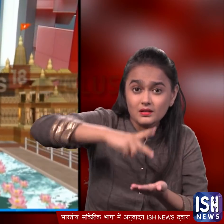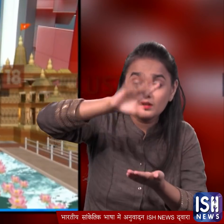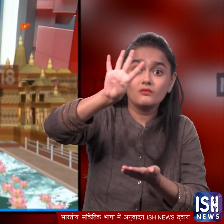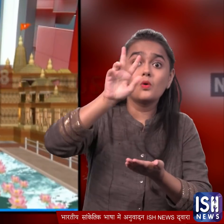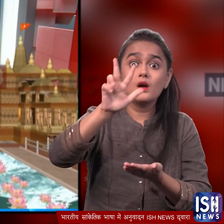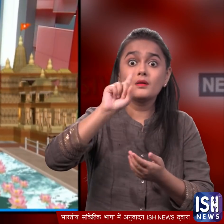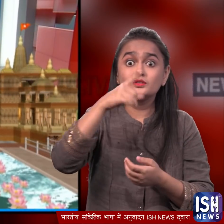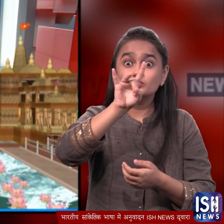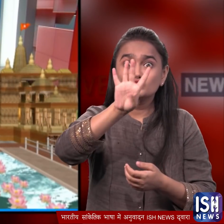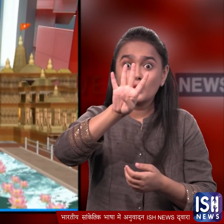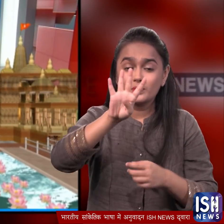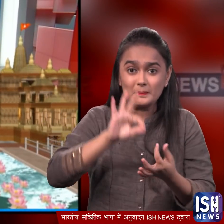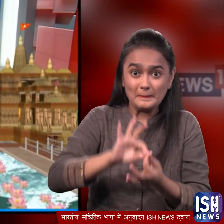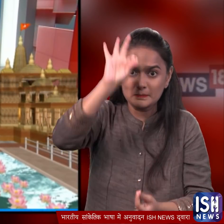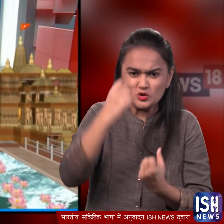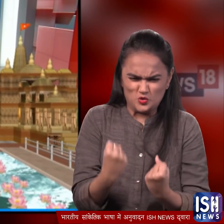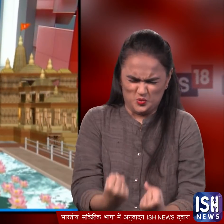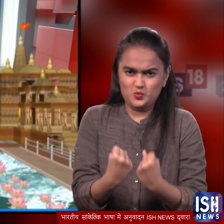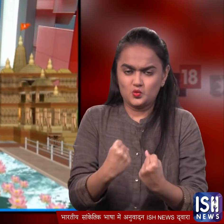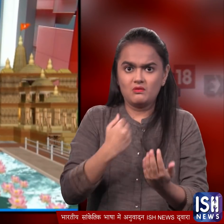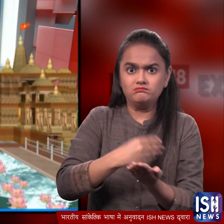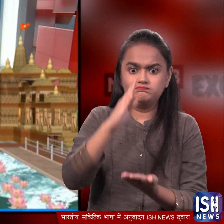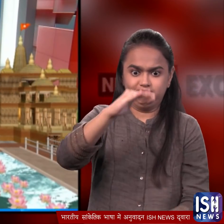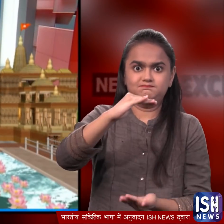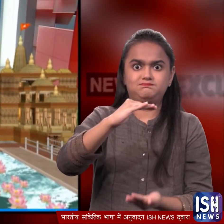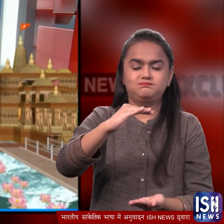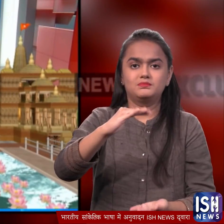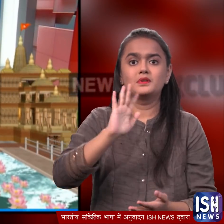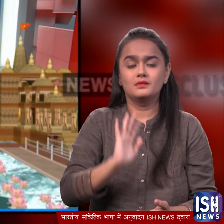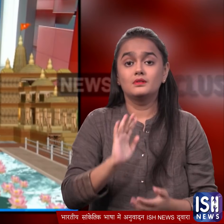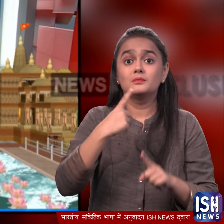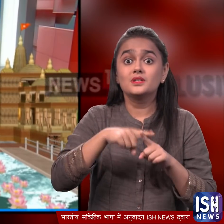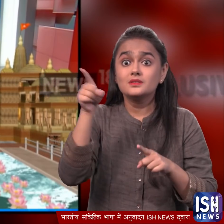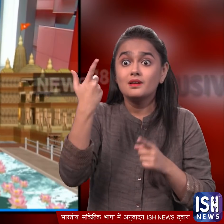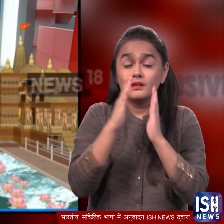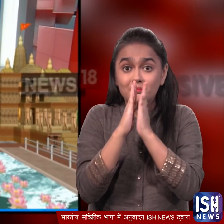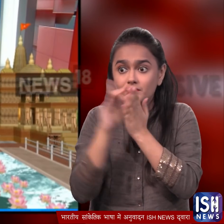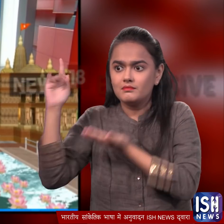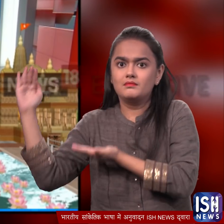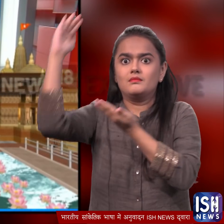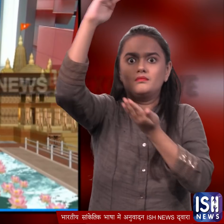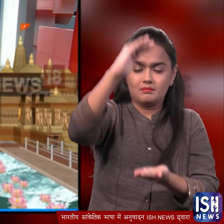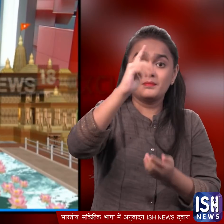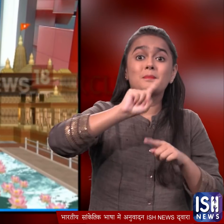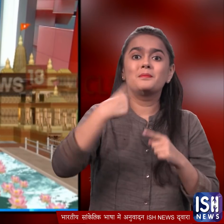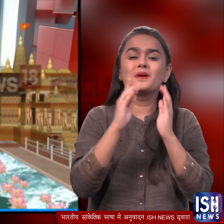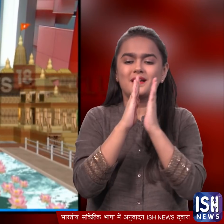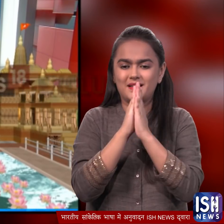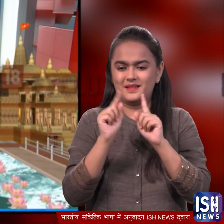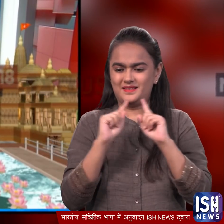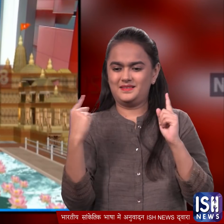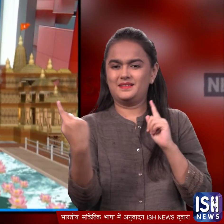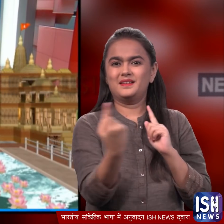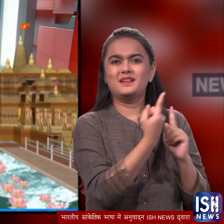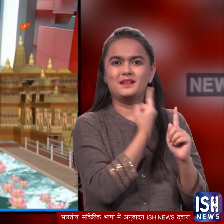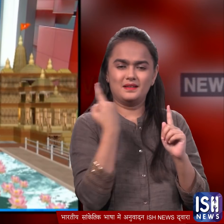के नीचे 14 मीटर मोटी चट्टान डाली हुई है। गर्भगृह वो जगह जहां रामलला विराजेंगे। इसके अलावा मंदिर